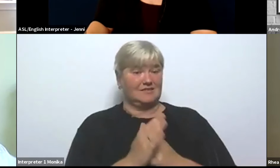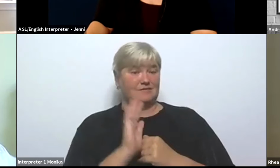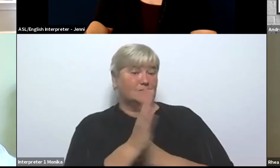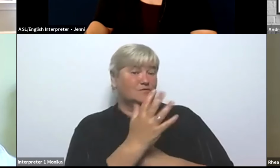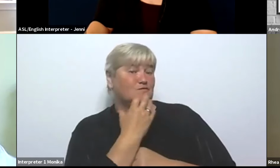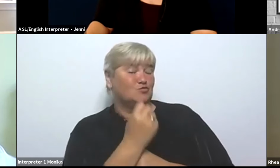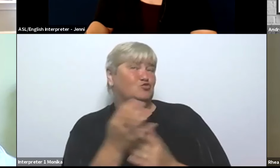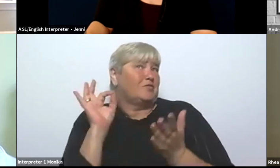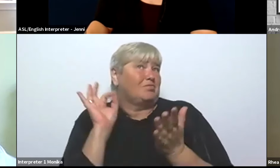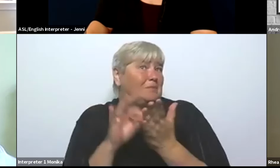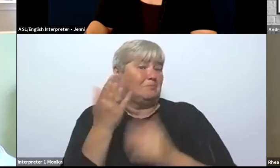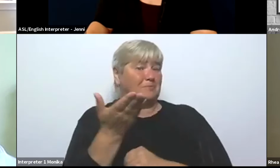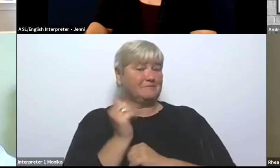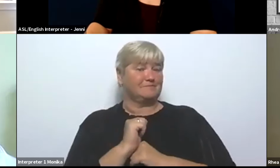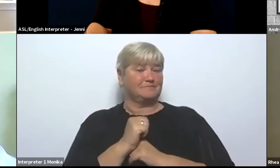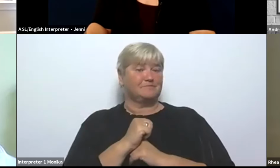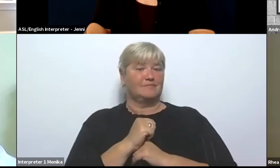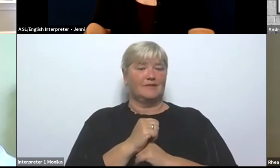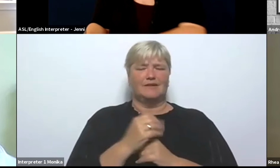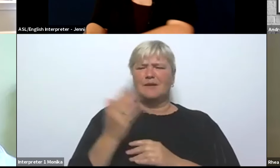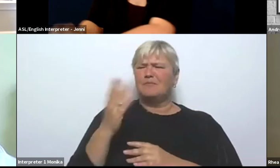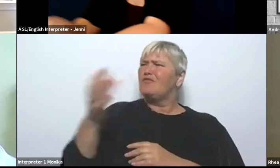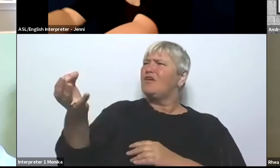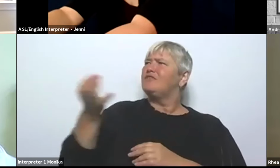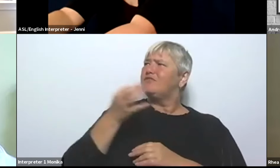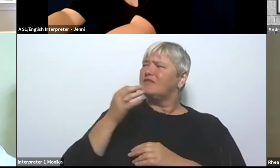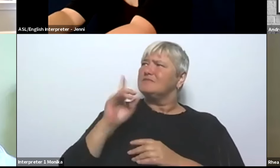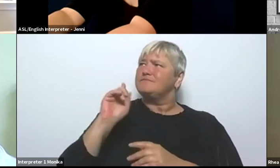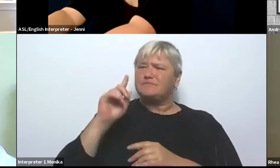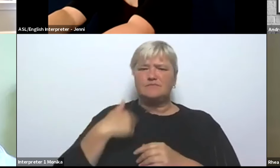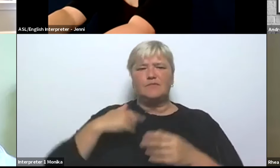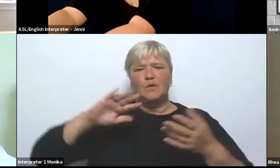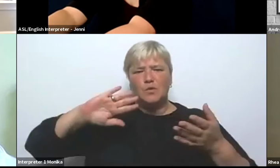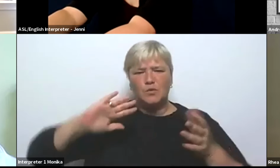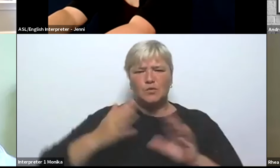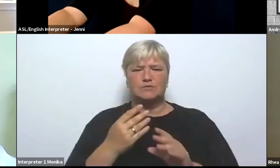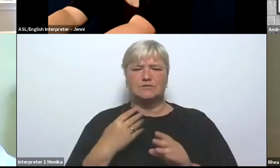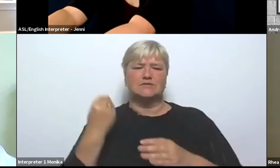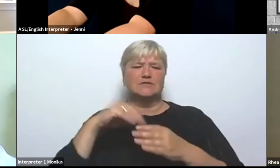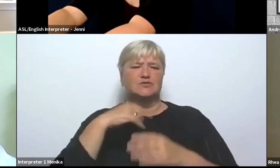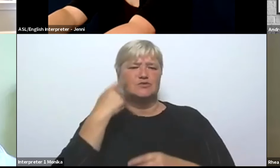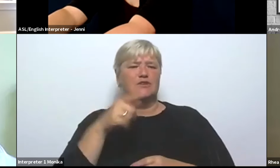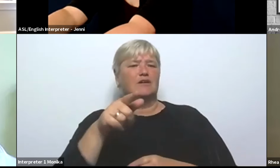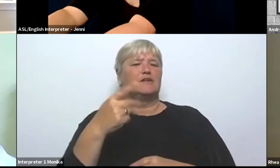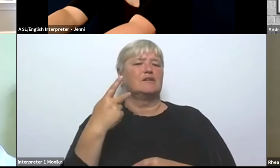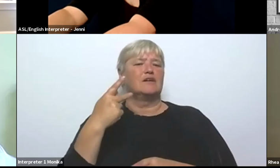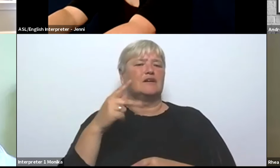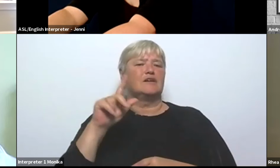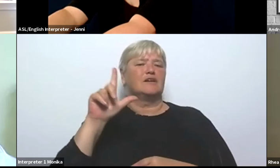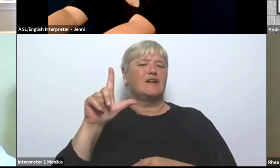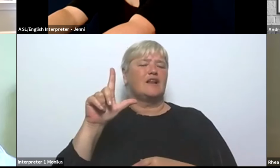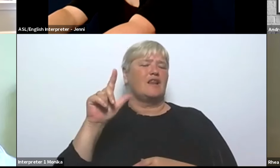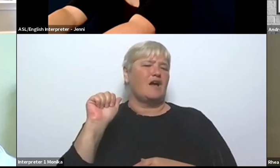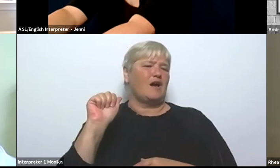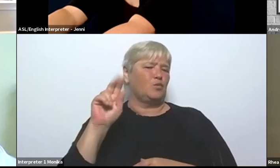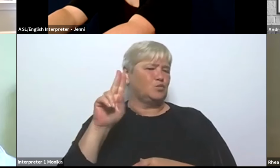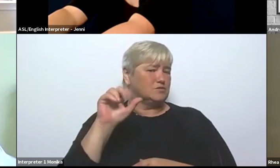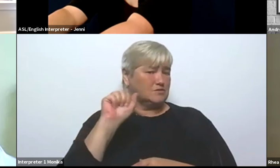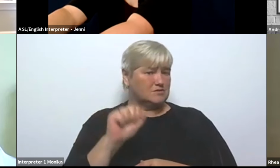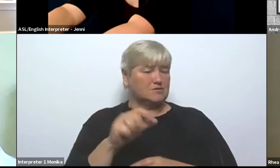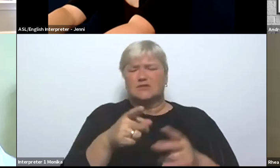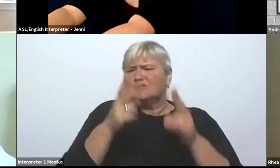Tipp? Bevor ich auf deine Frage eingehe, noch ganz kurz einen Punkt zu Klaus. Du hast absolut recht, das muss ich also wirklich